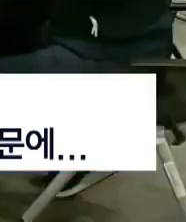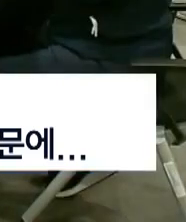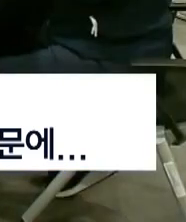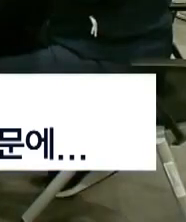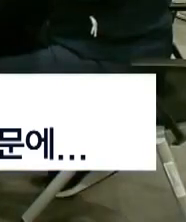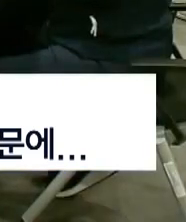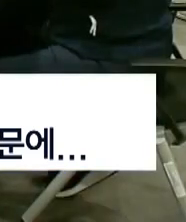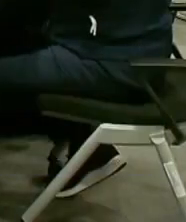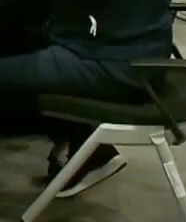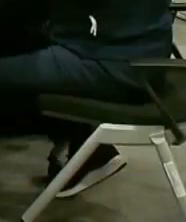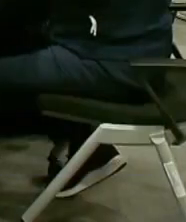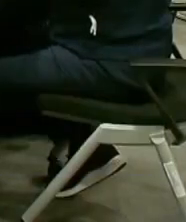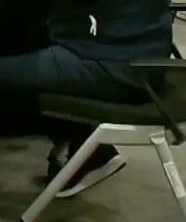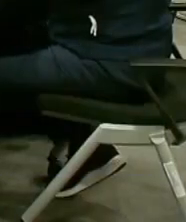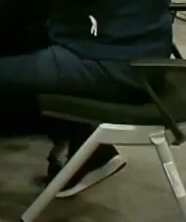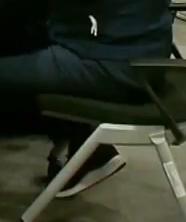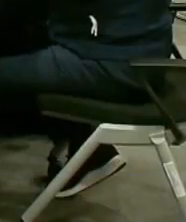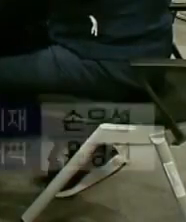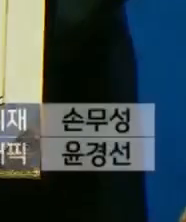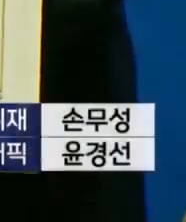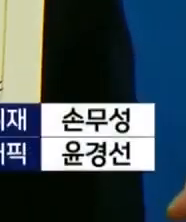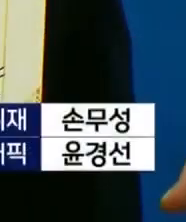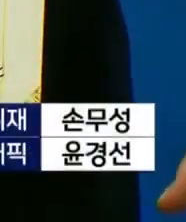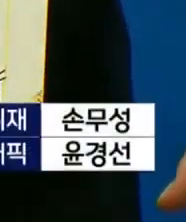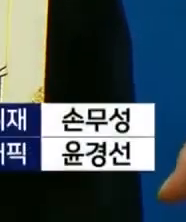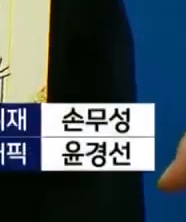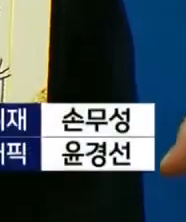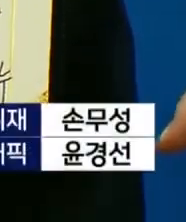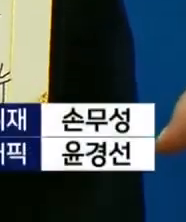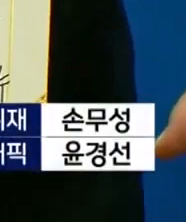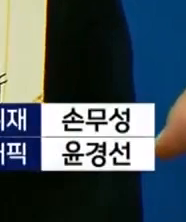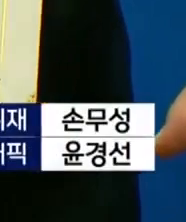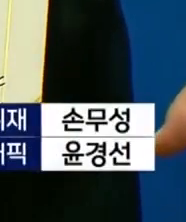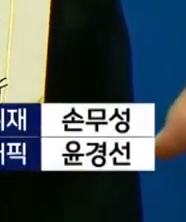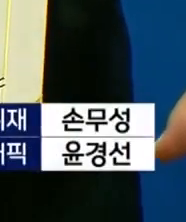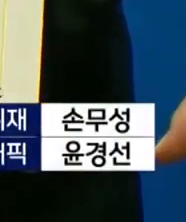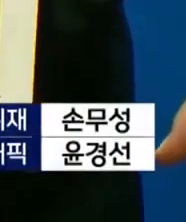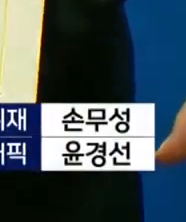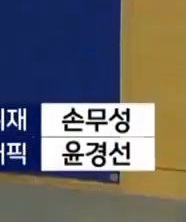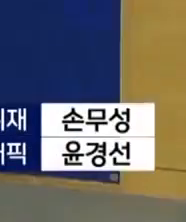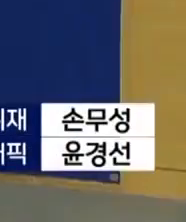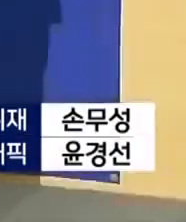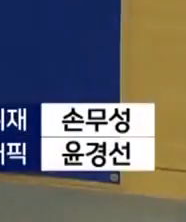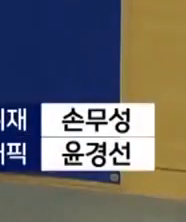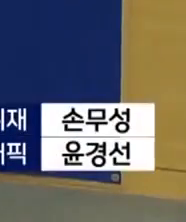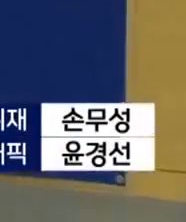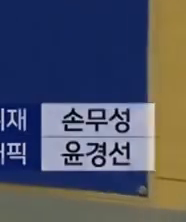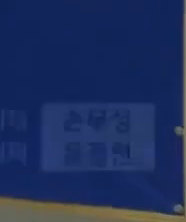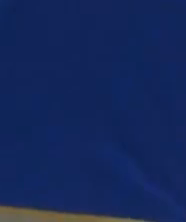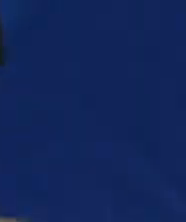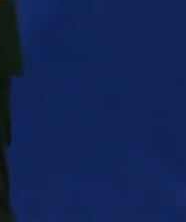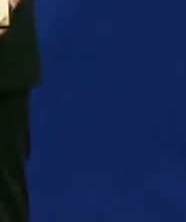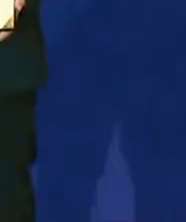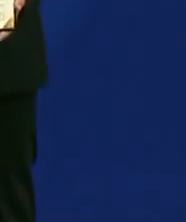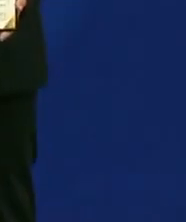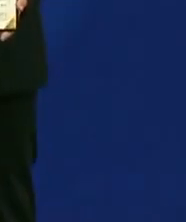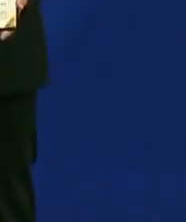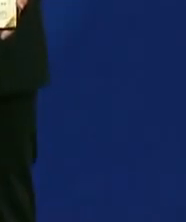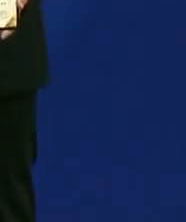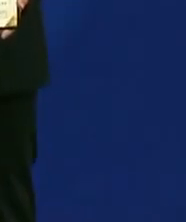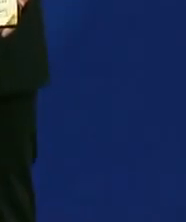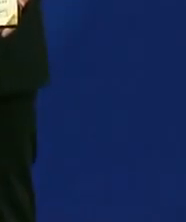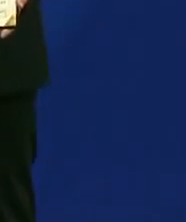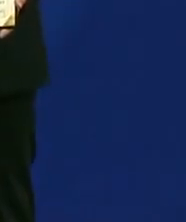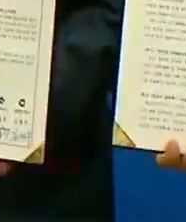때문에. 한편 영남권 미래발전협의회는 기획조정실장과 연구원장들로 실무기획단을 꾸려 본격적인